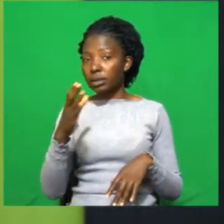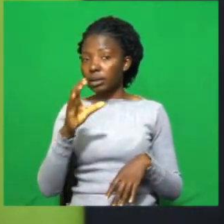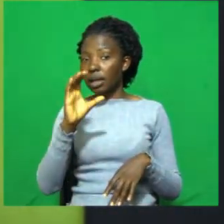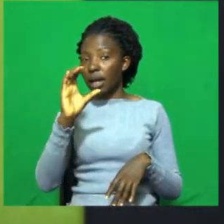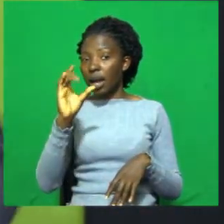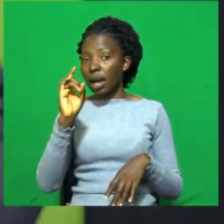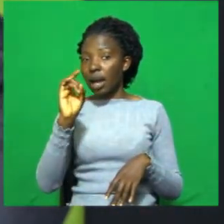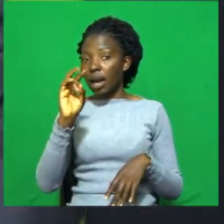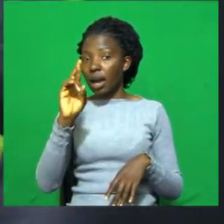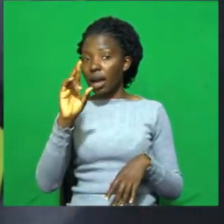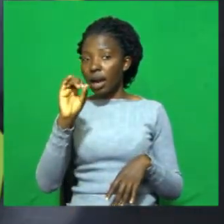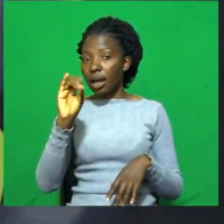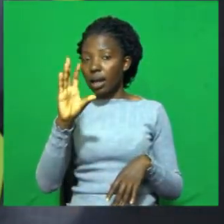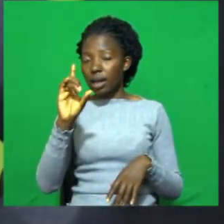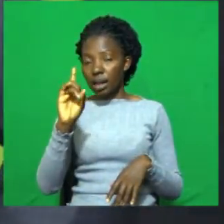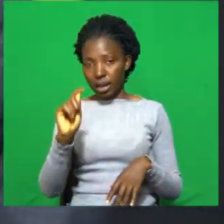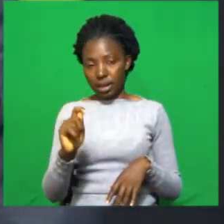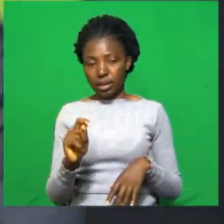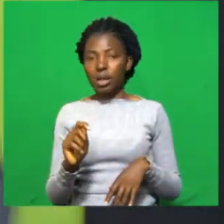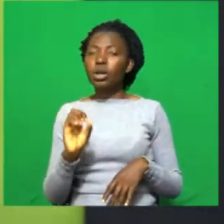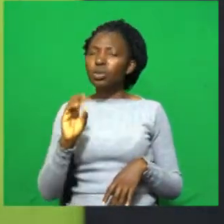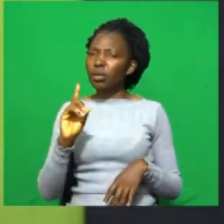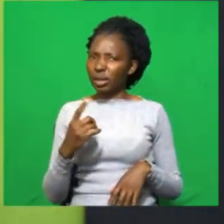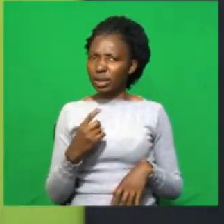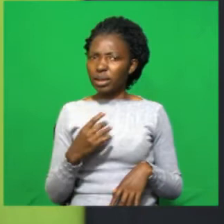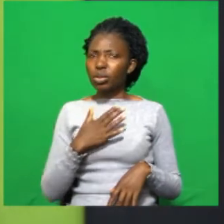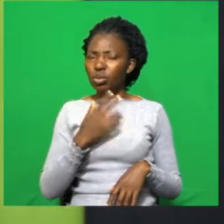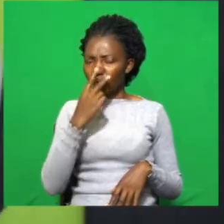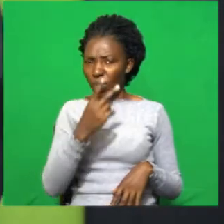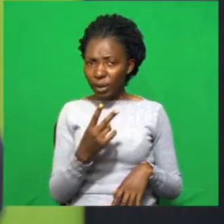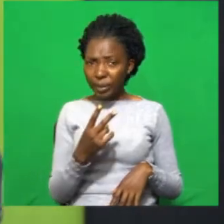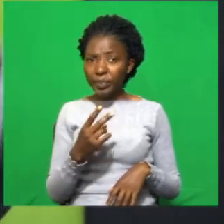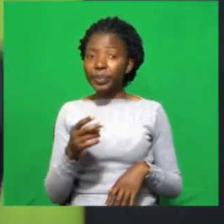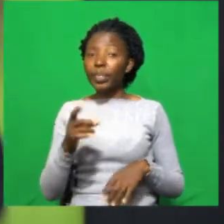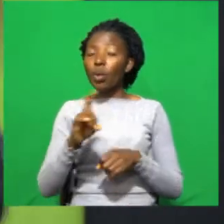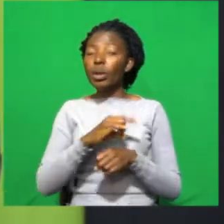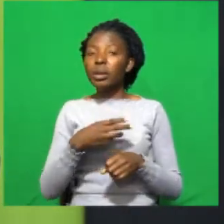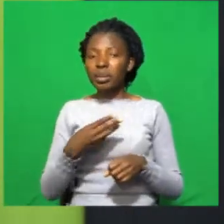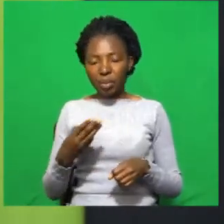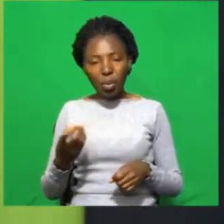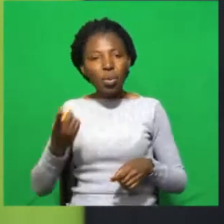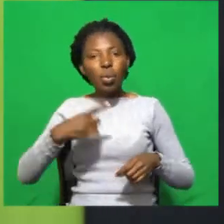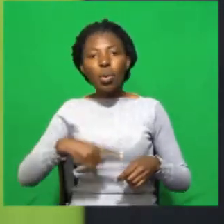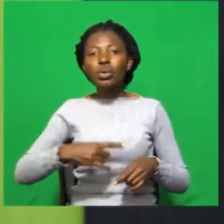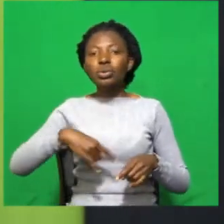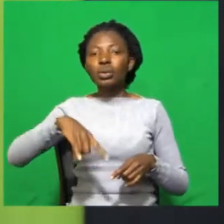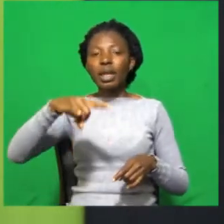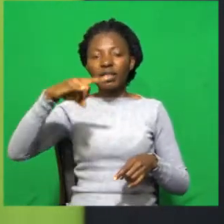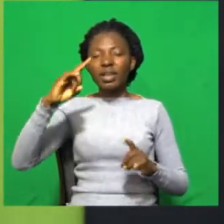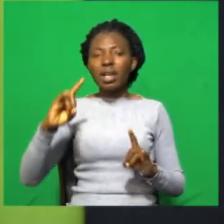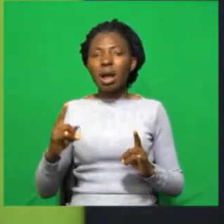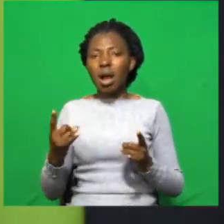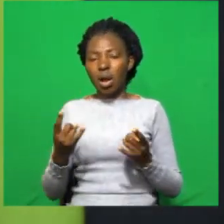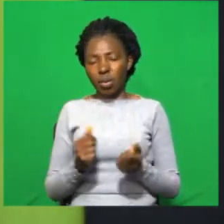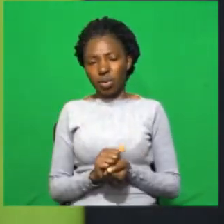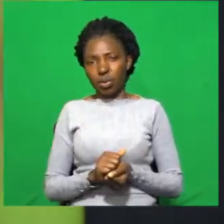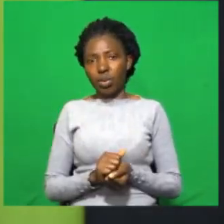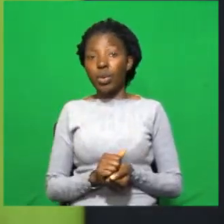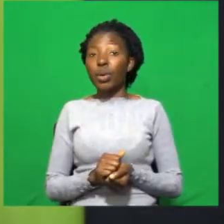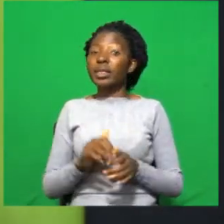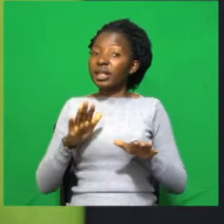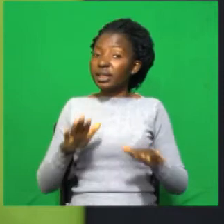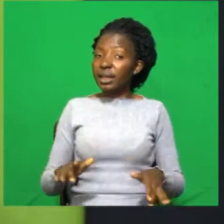pastor ndechekuti icho panapa vatsvene vachaenda nemutoo upi kudenga, vapenyu